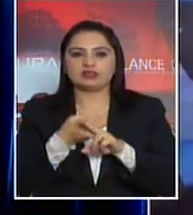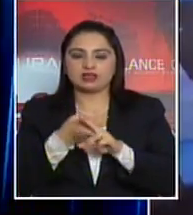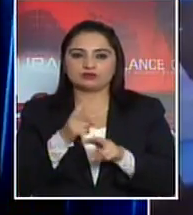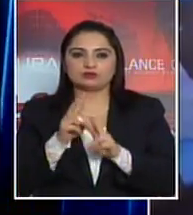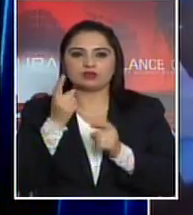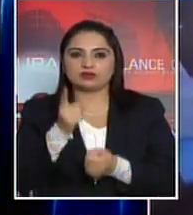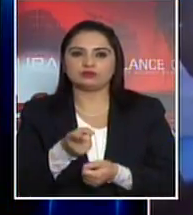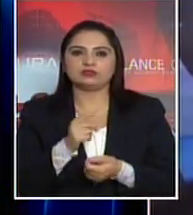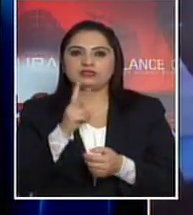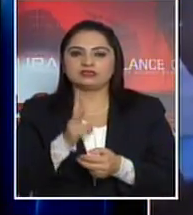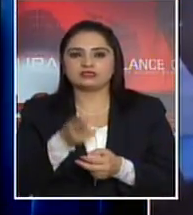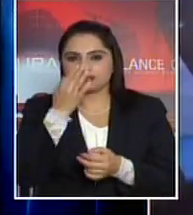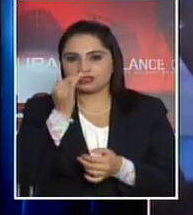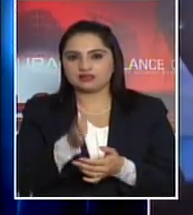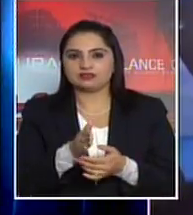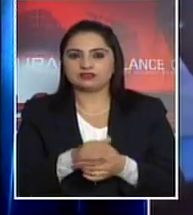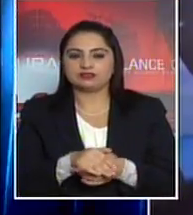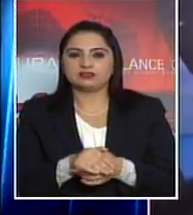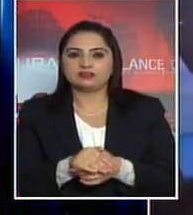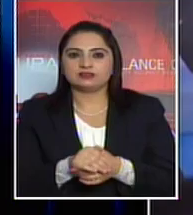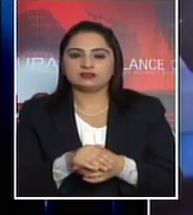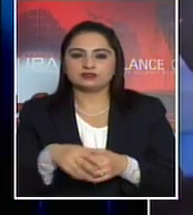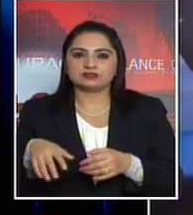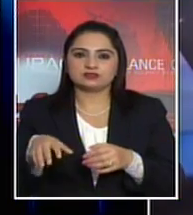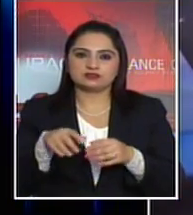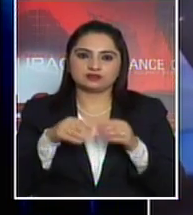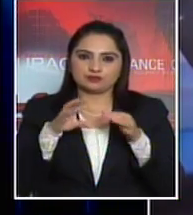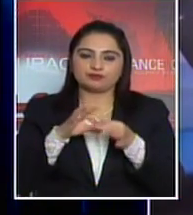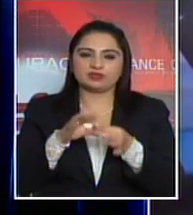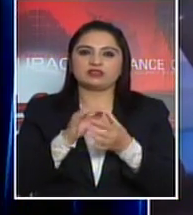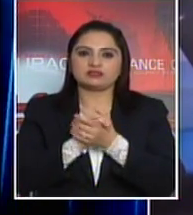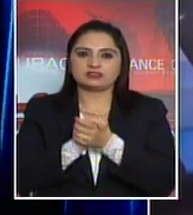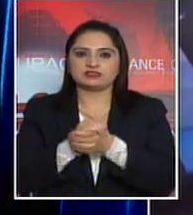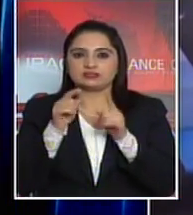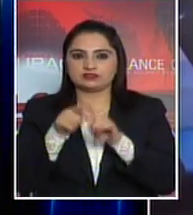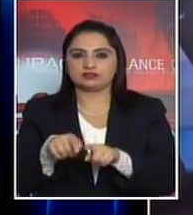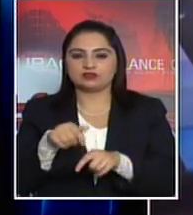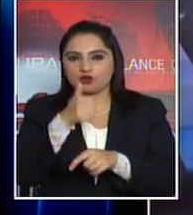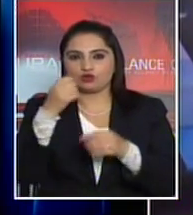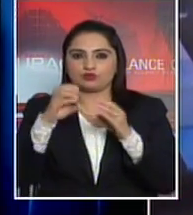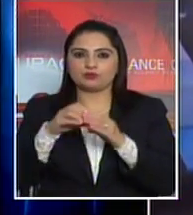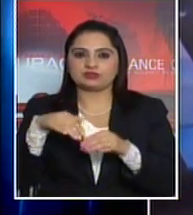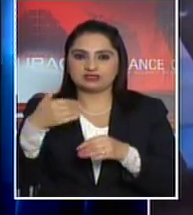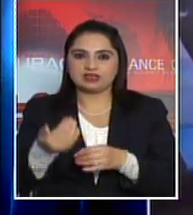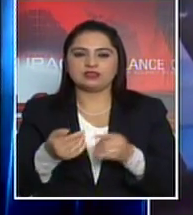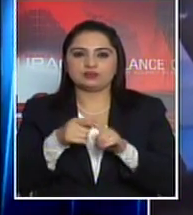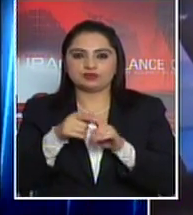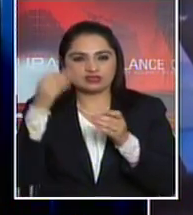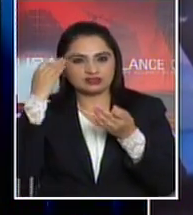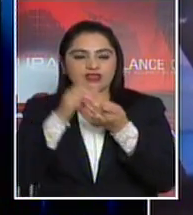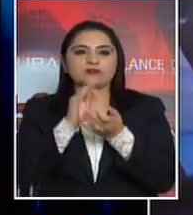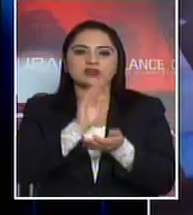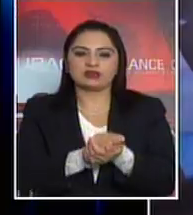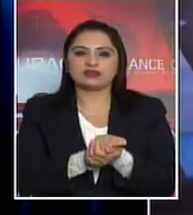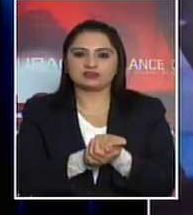हो। त्यसैले बडो सावधानीका साथ अप्ठ्यारो नपर्ने गरी अर्को पक्षको संवेदनशीलतालाई